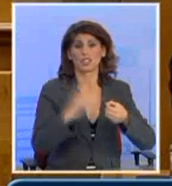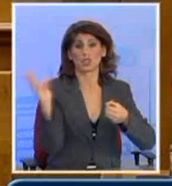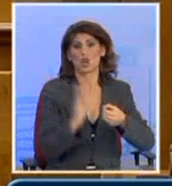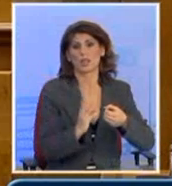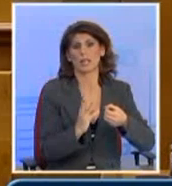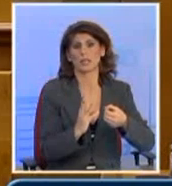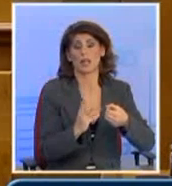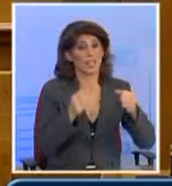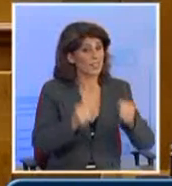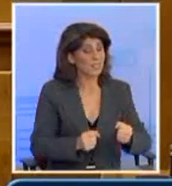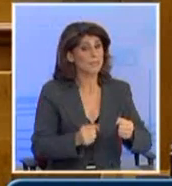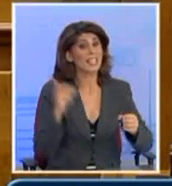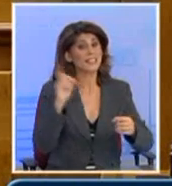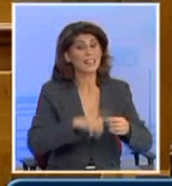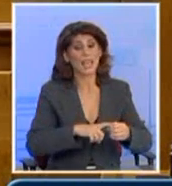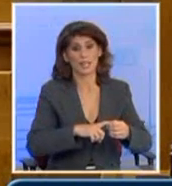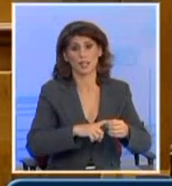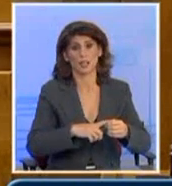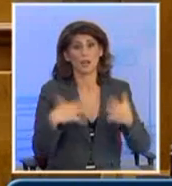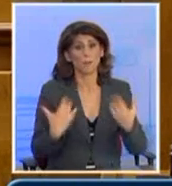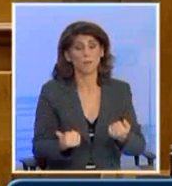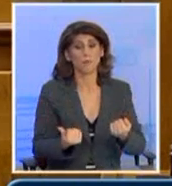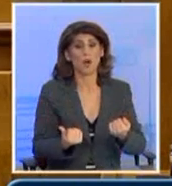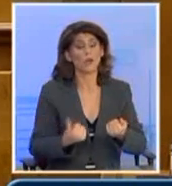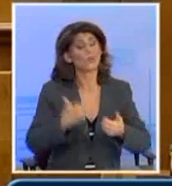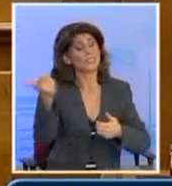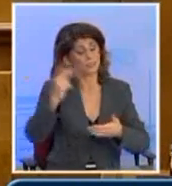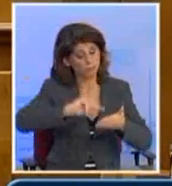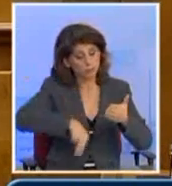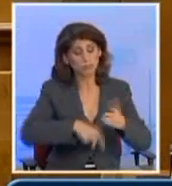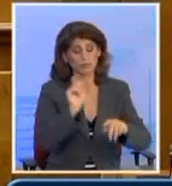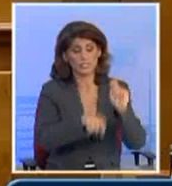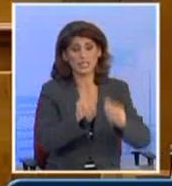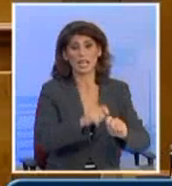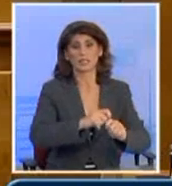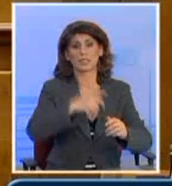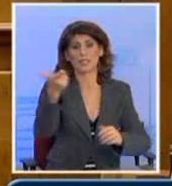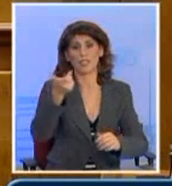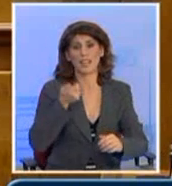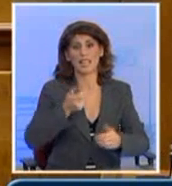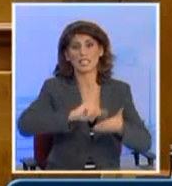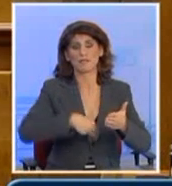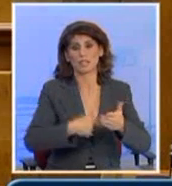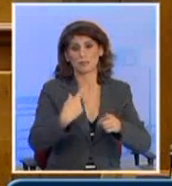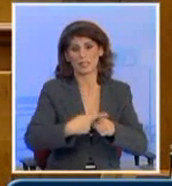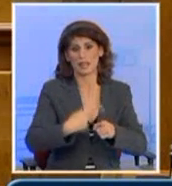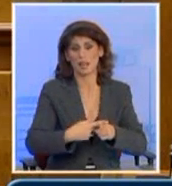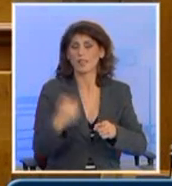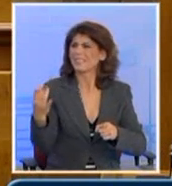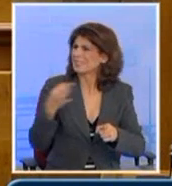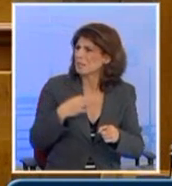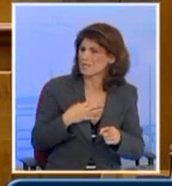Τρόικας. Οι θεσμικοί εταίροι που έχουν συνάψει τις δανειακές συμβάσεις με την Ελλάδα. Τι μας